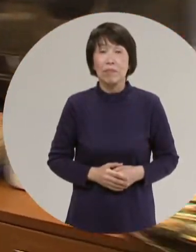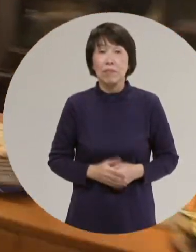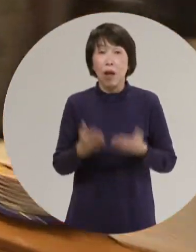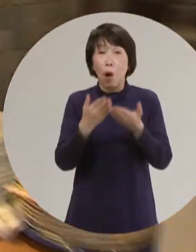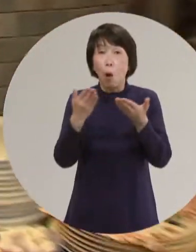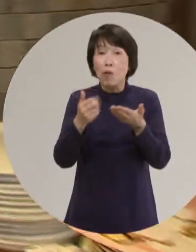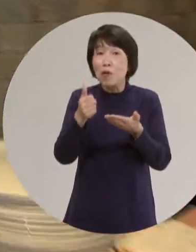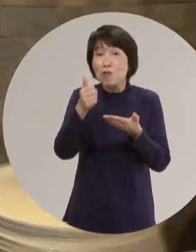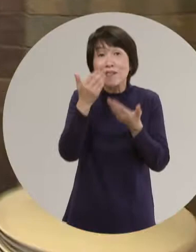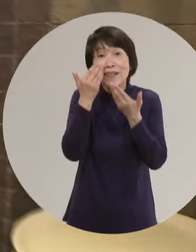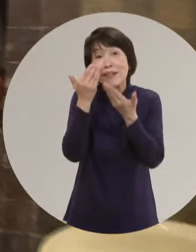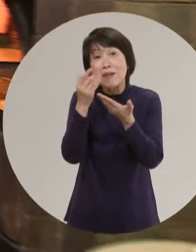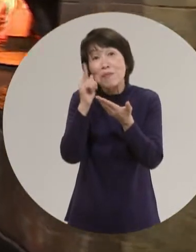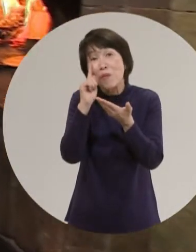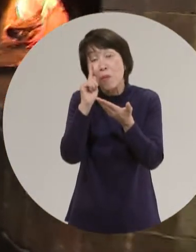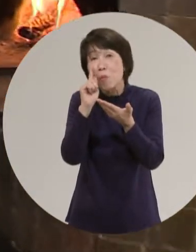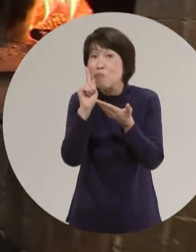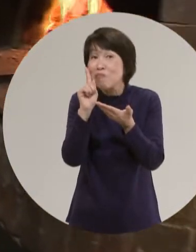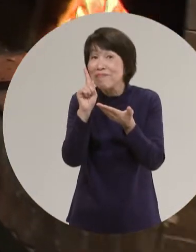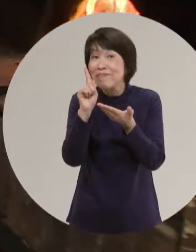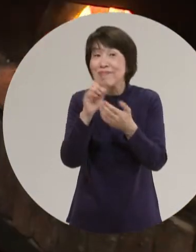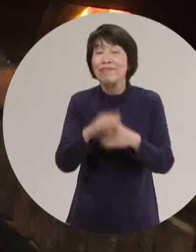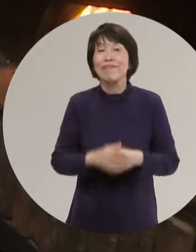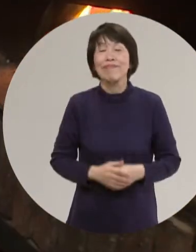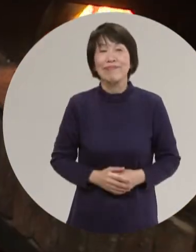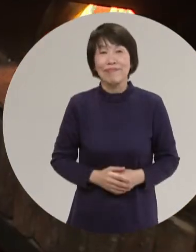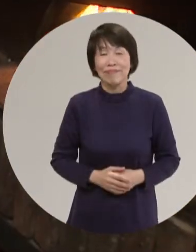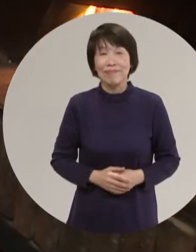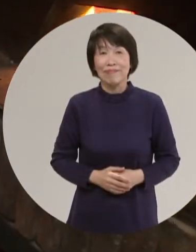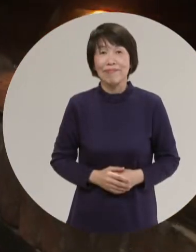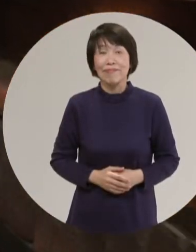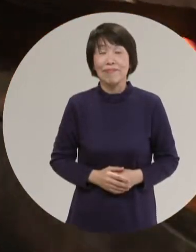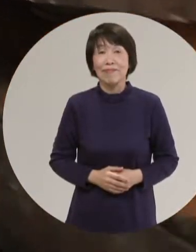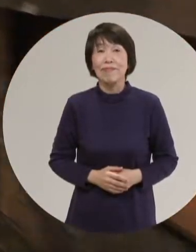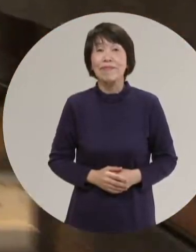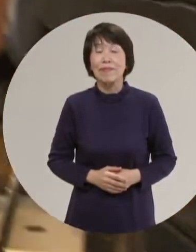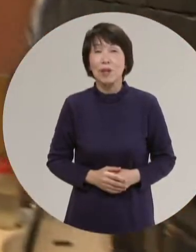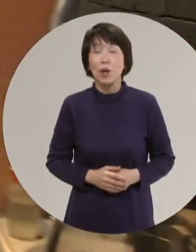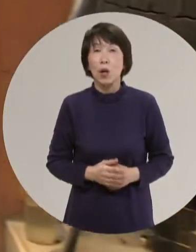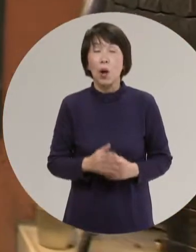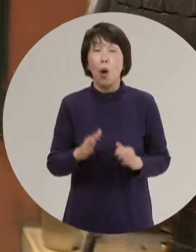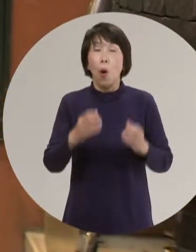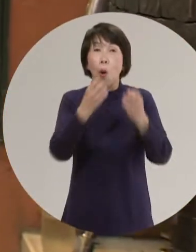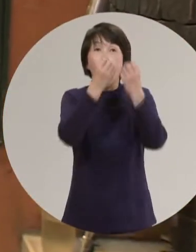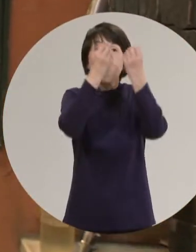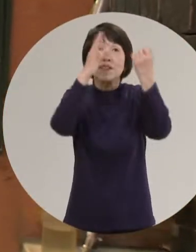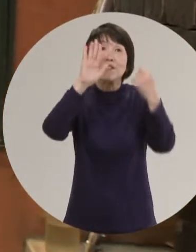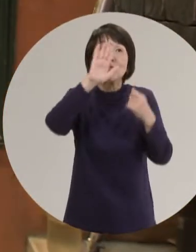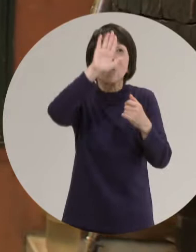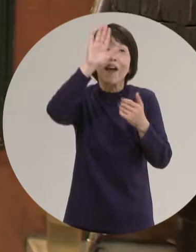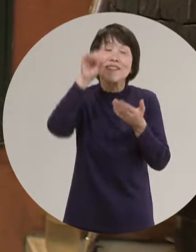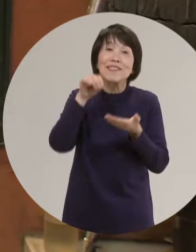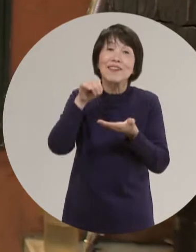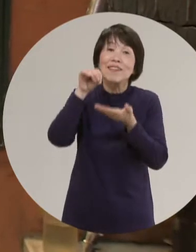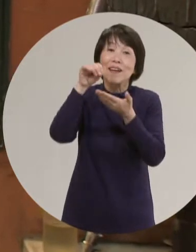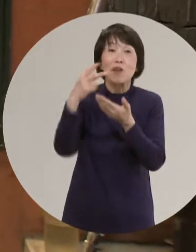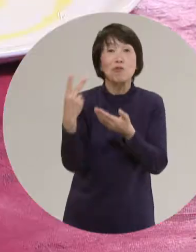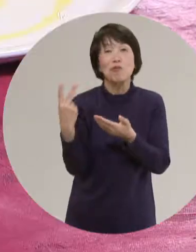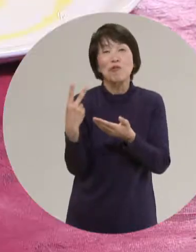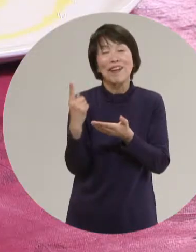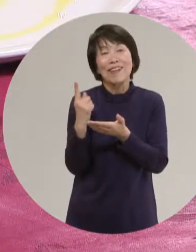フ、なんていうメニューなんですか。 コース名が星空に捧げる2人だけのコースですね。